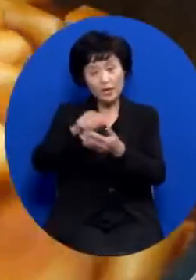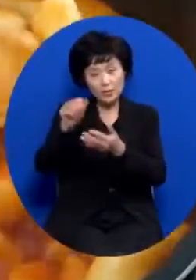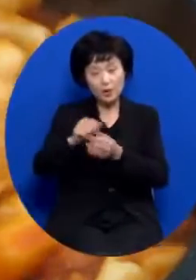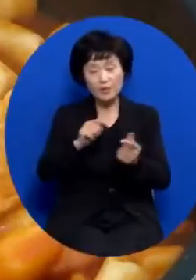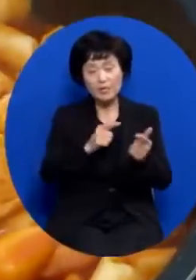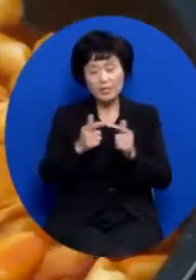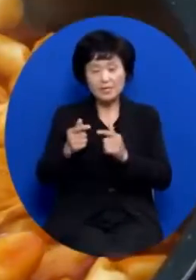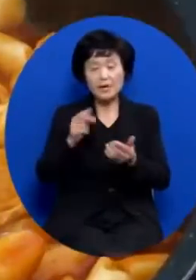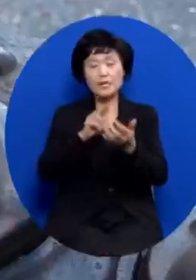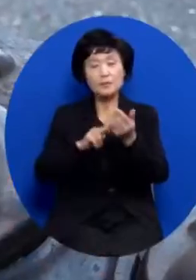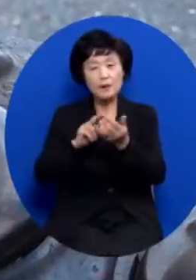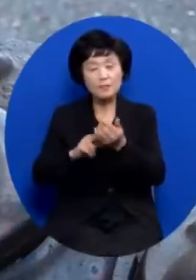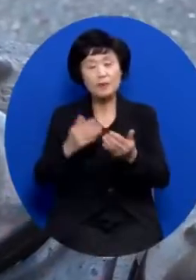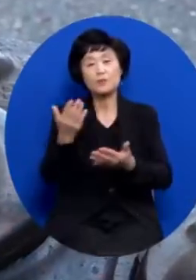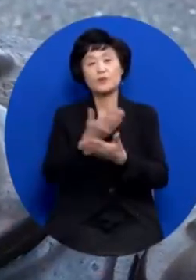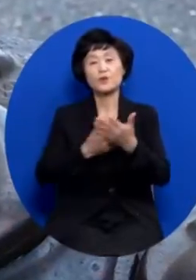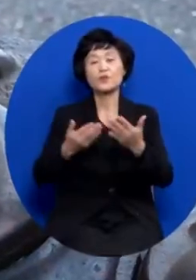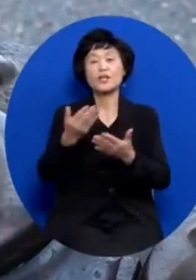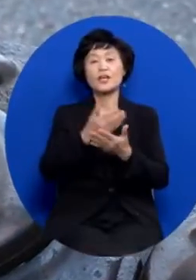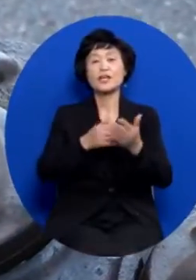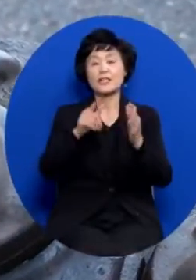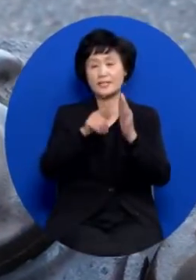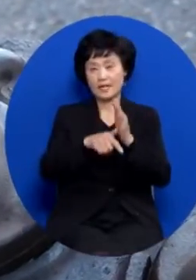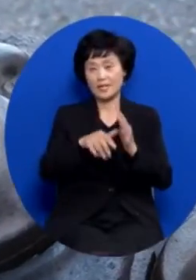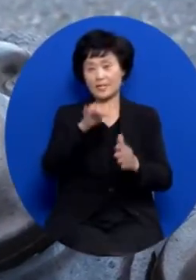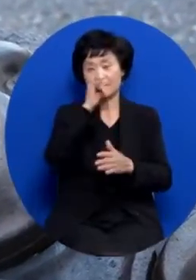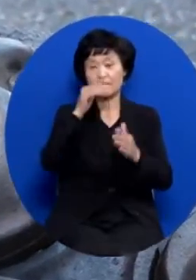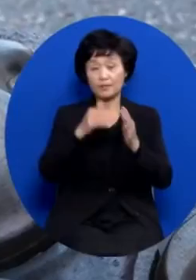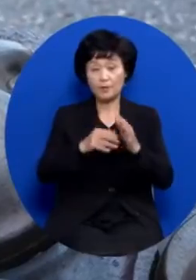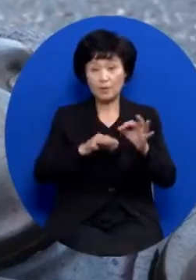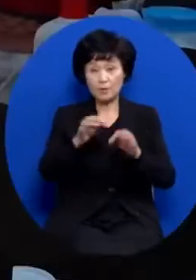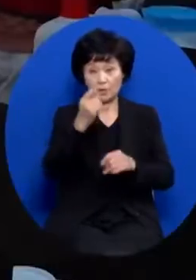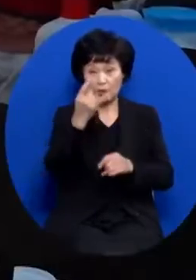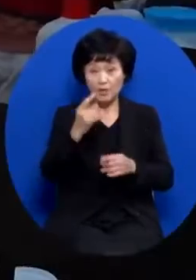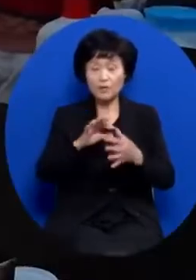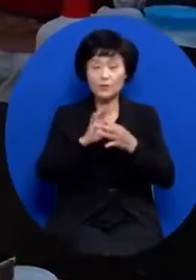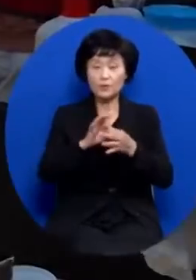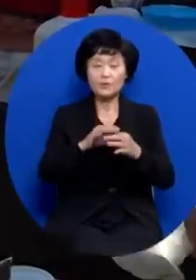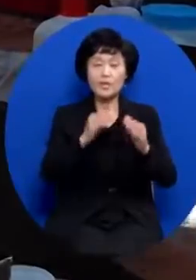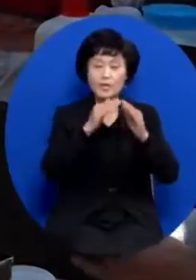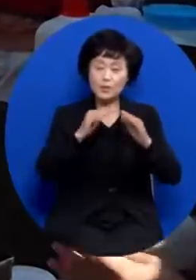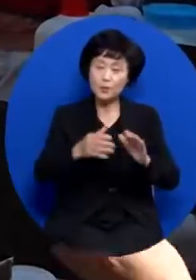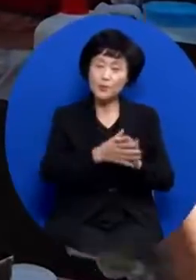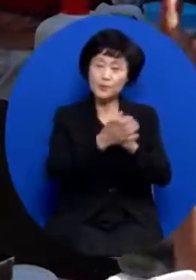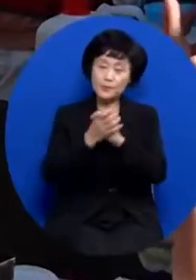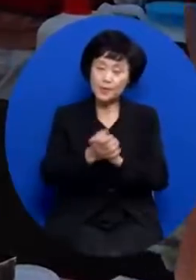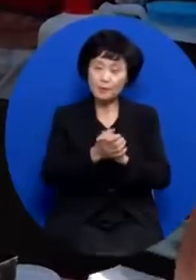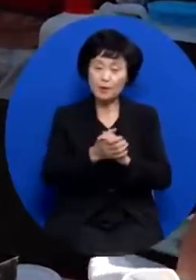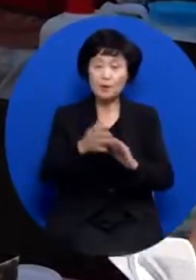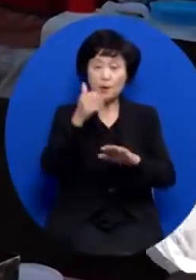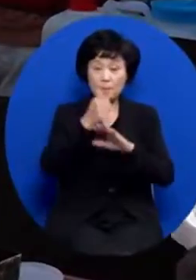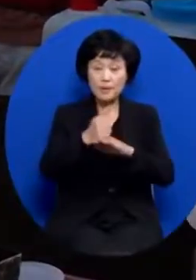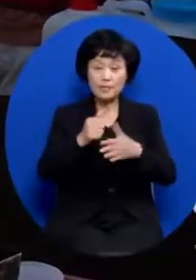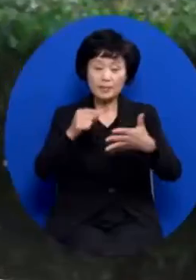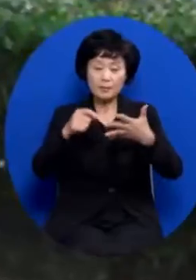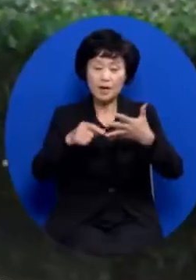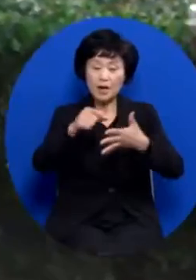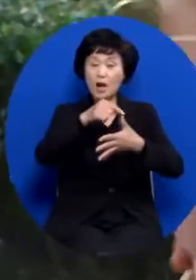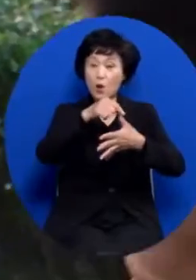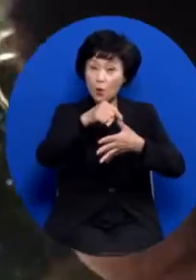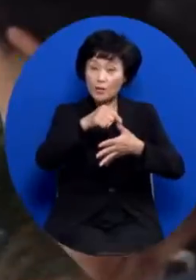교제 시간을 가졌습니다. 바자회를 통해 이웃과 관계를 맺고 마지막 5단계인 새생명 초청주의를